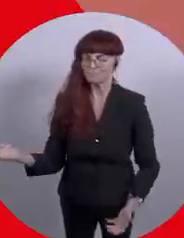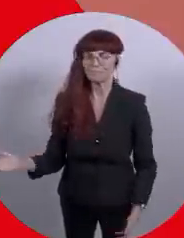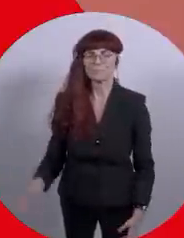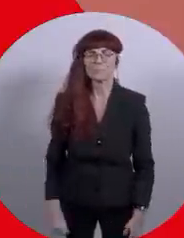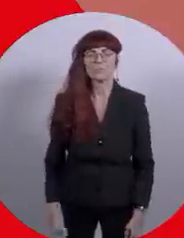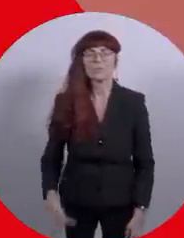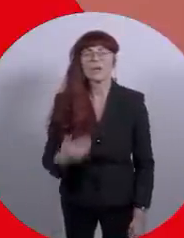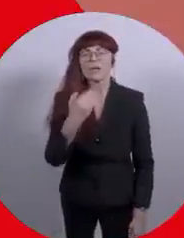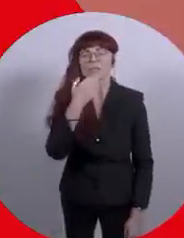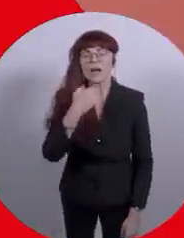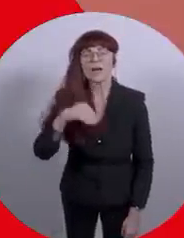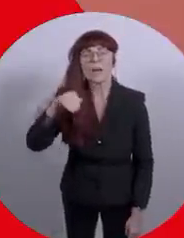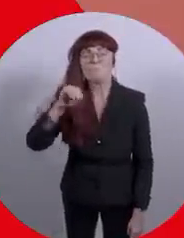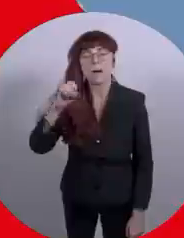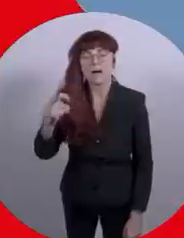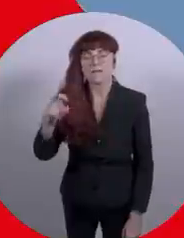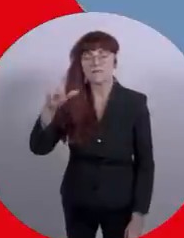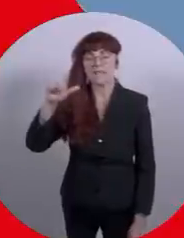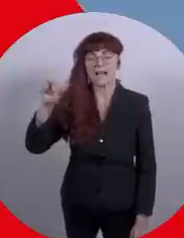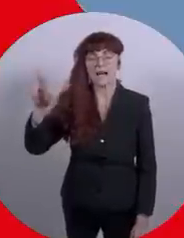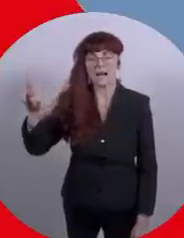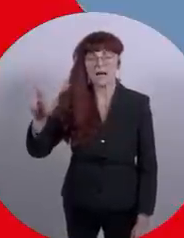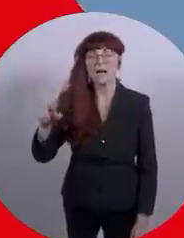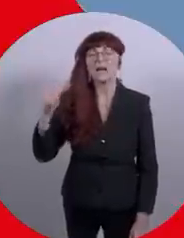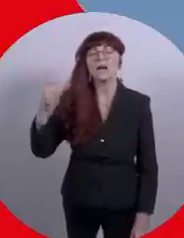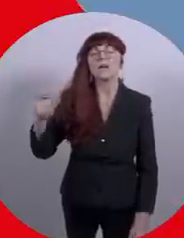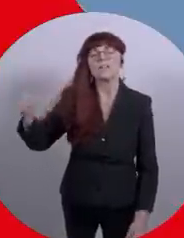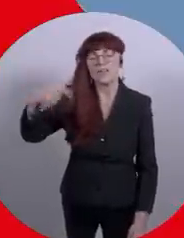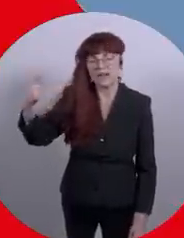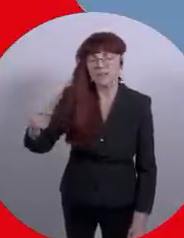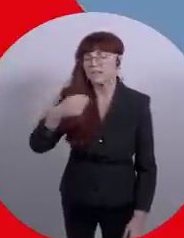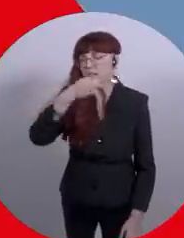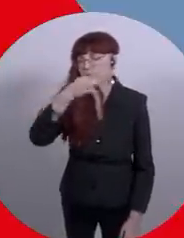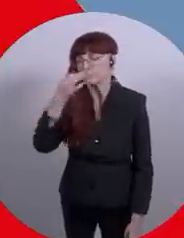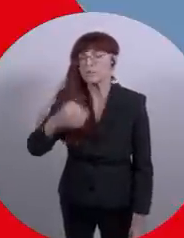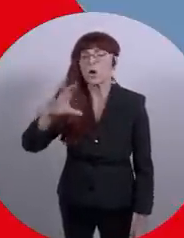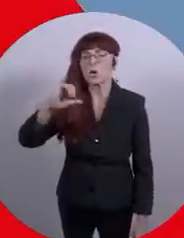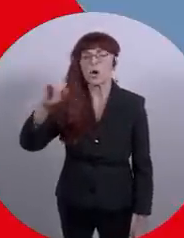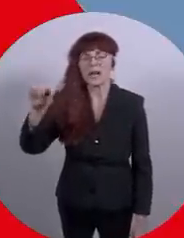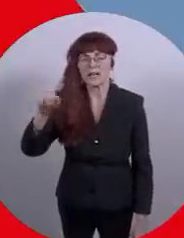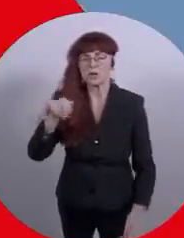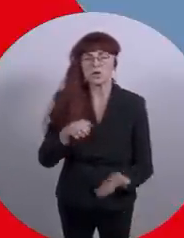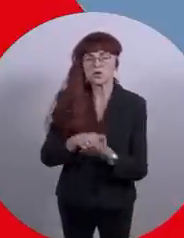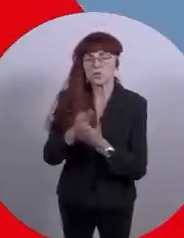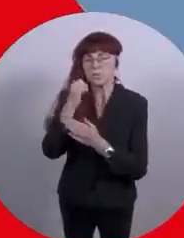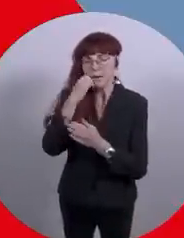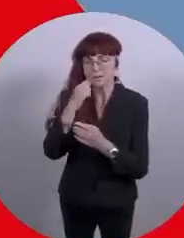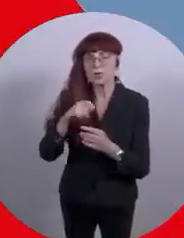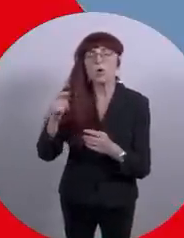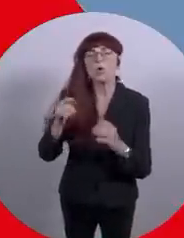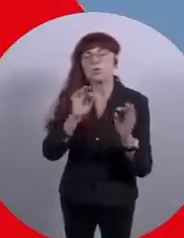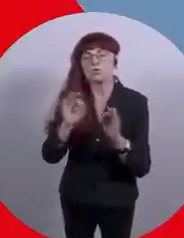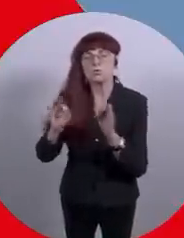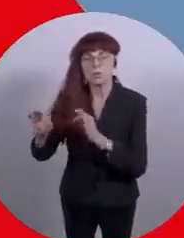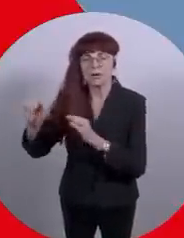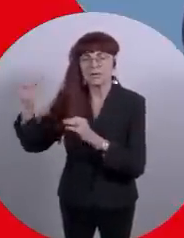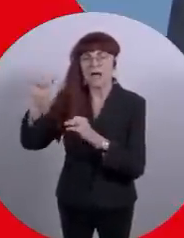danke Max Werker an Worte des Corinna Schumann und den Vorbereitung alles Stöger bzw